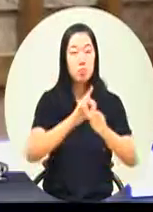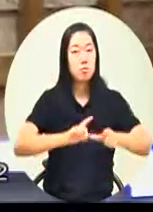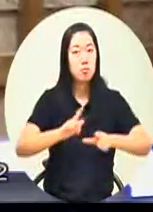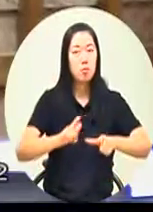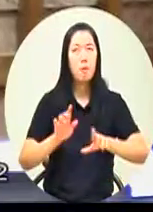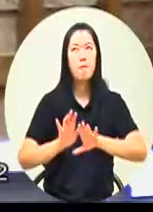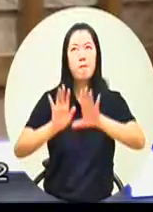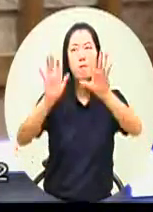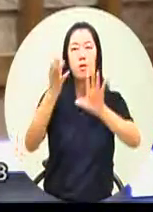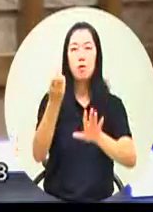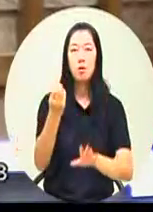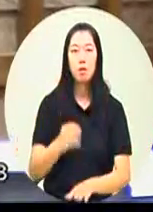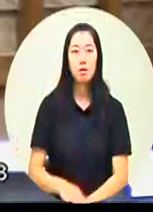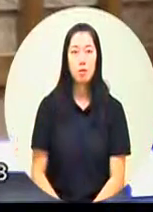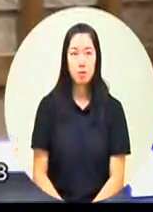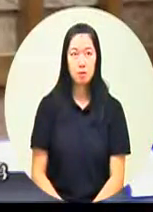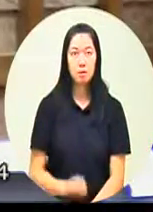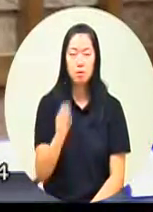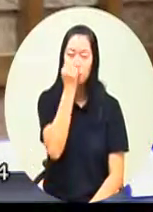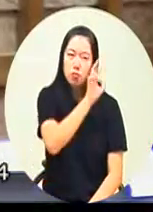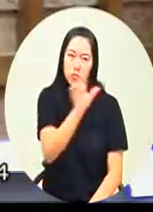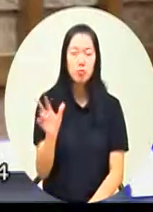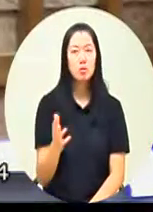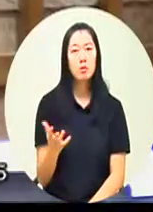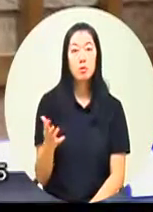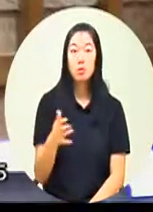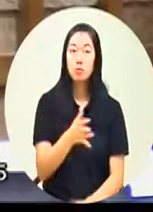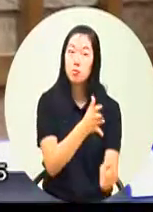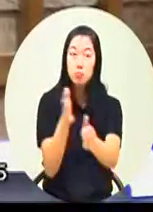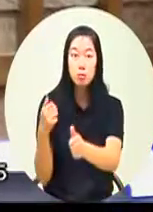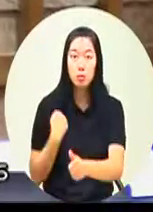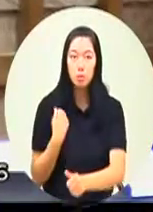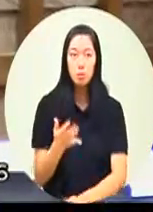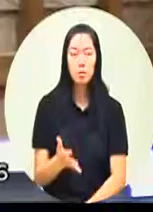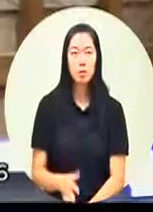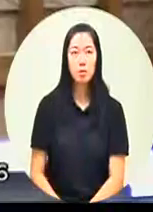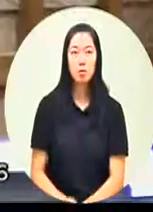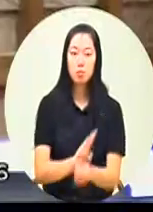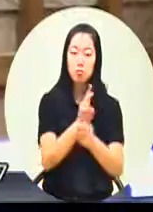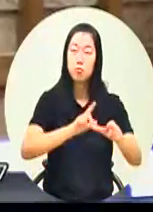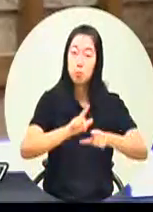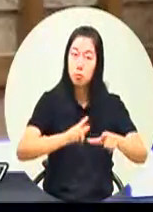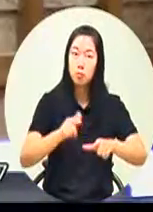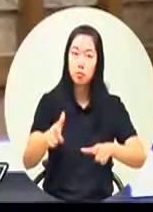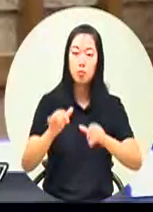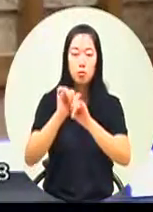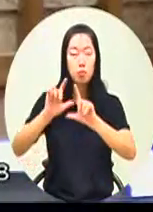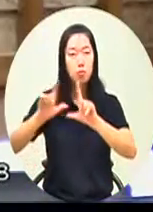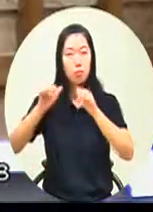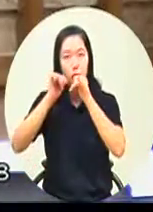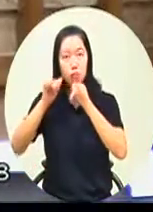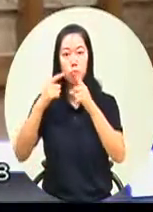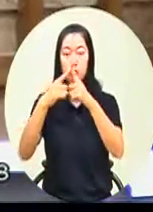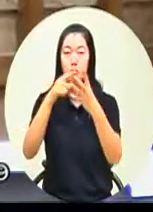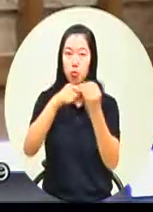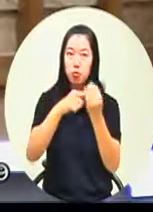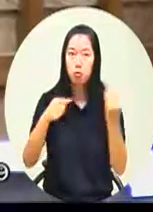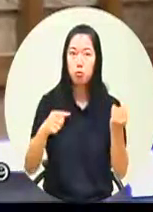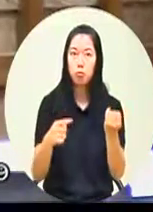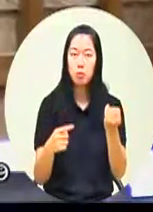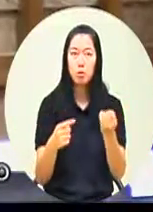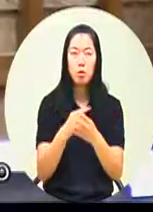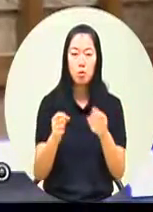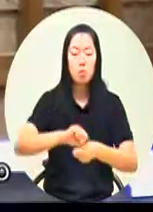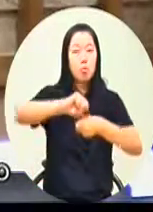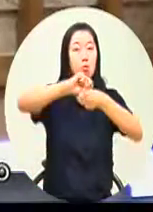么发展？我们林园地区的特色有什么？我们林园地区、大寮地区的人口成长多少？